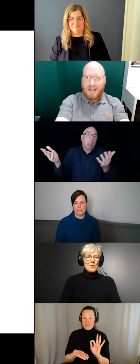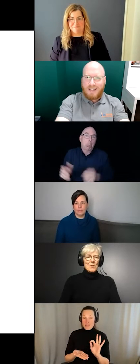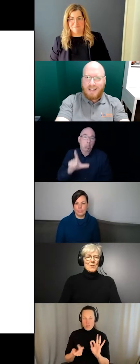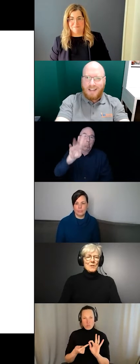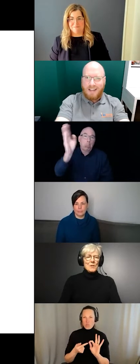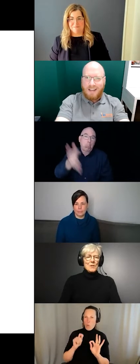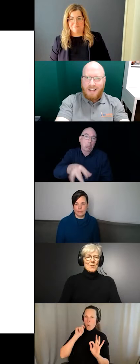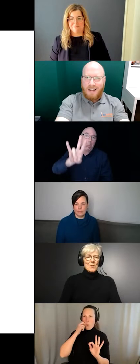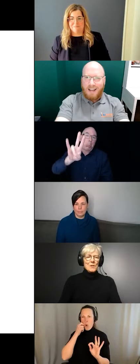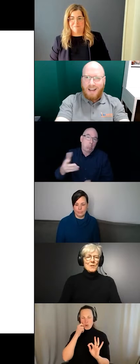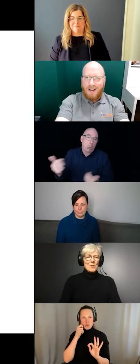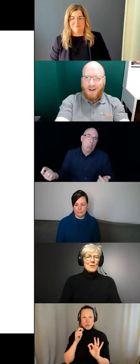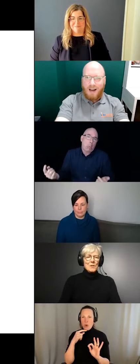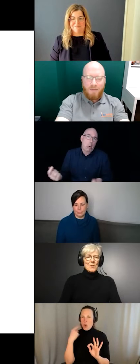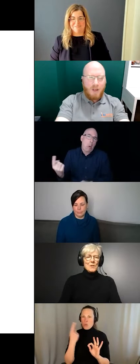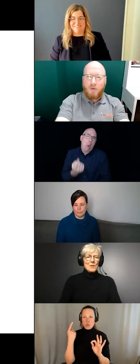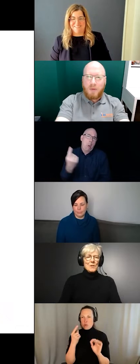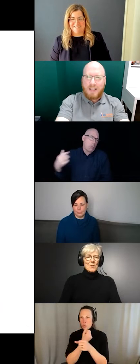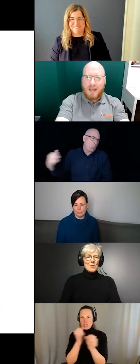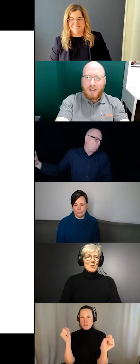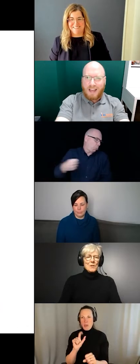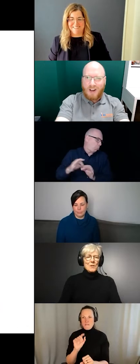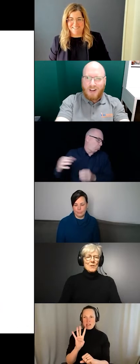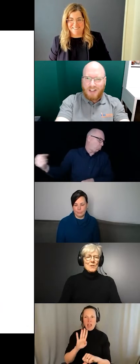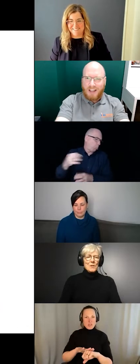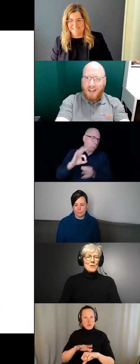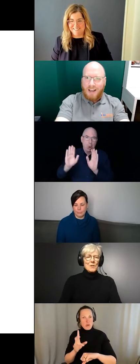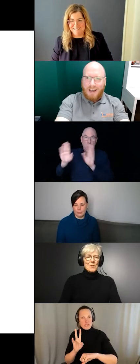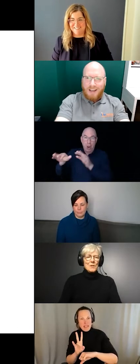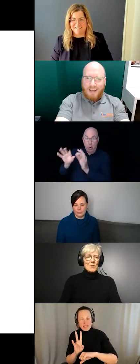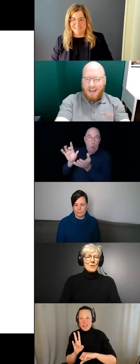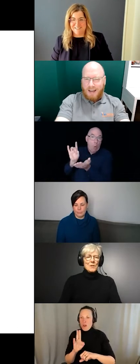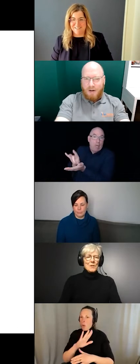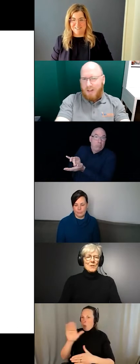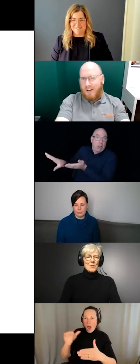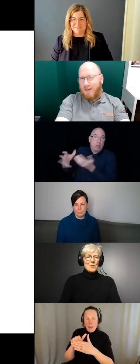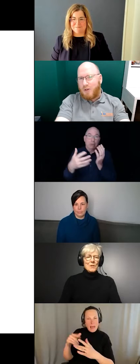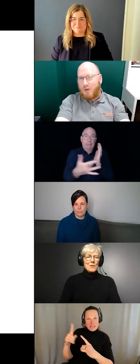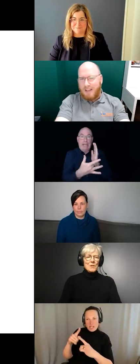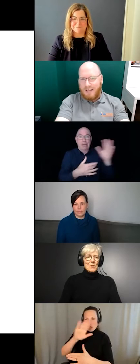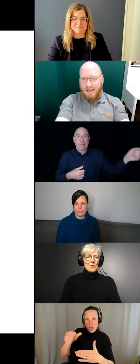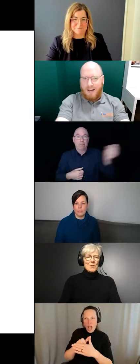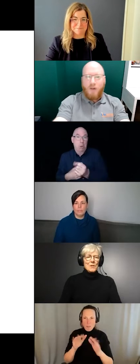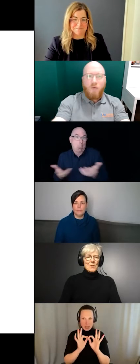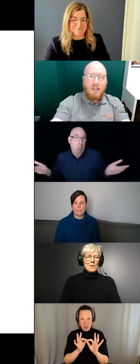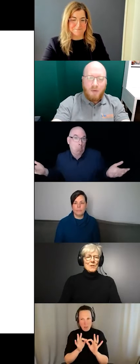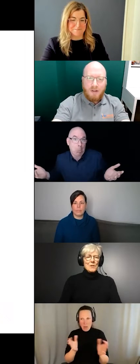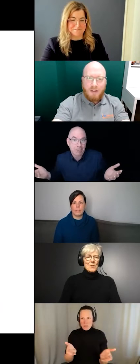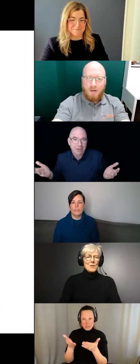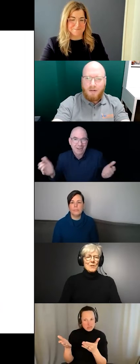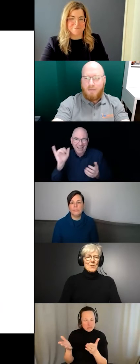gens pensent que les interprètes sont un luxe ou 24 heures sur 7 disponibles. Est-ce qu'on peut les remplacer avec